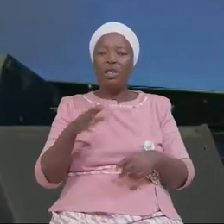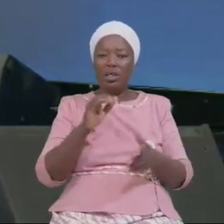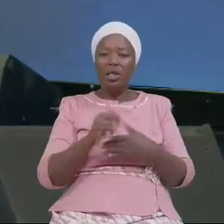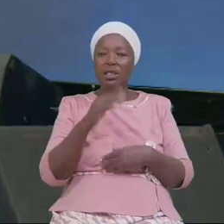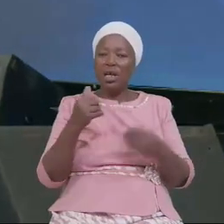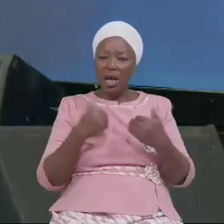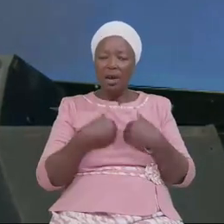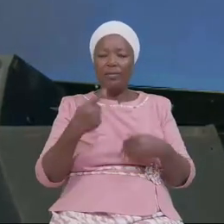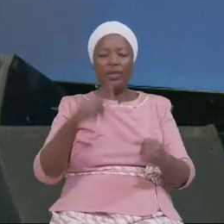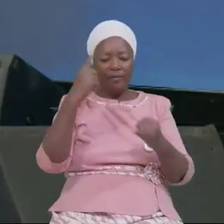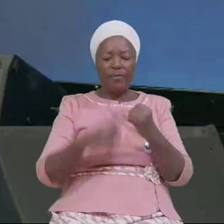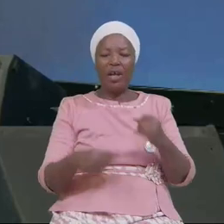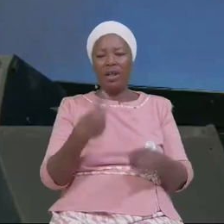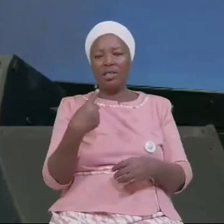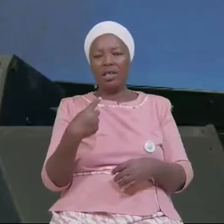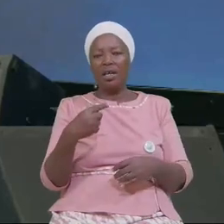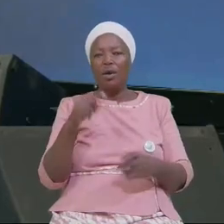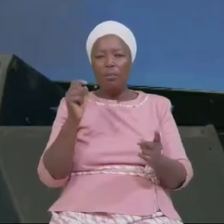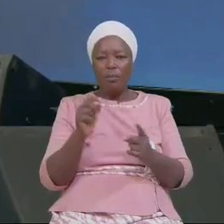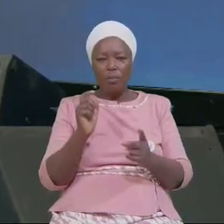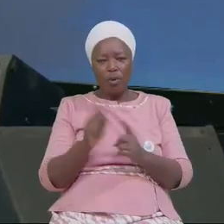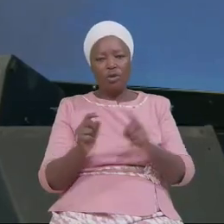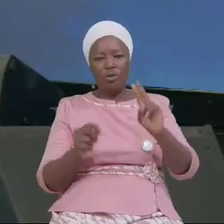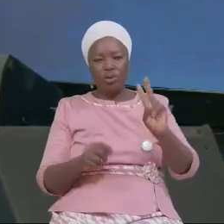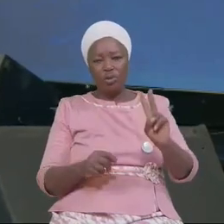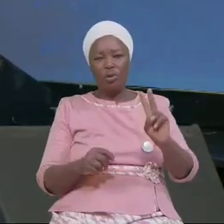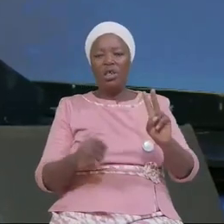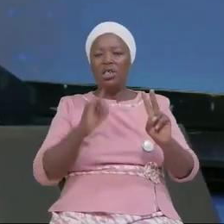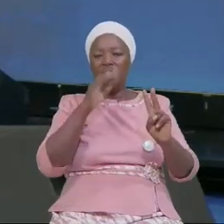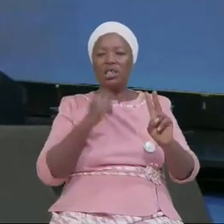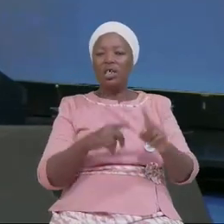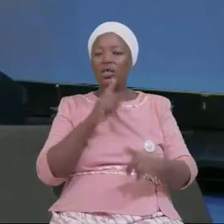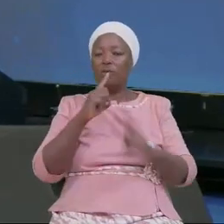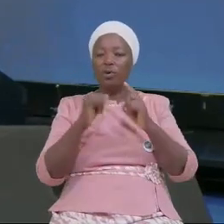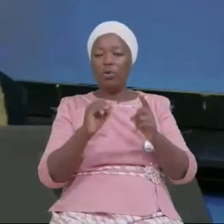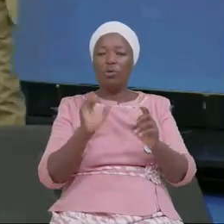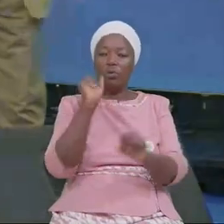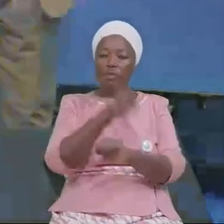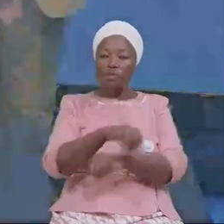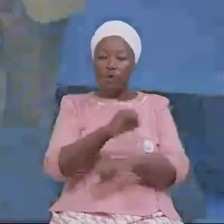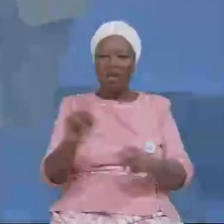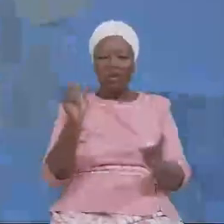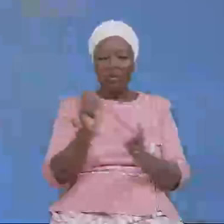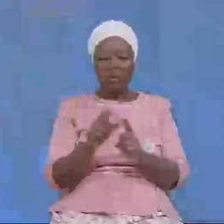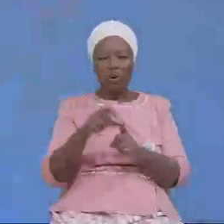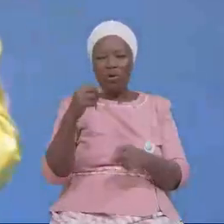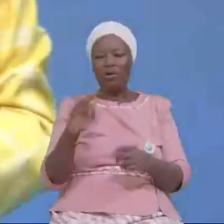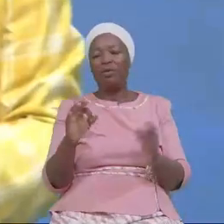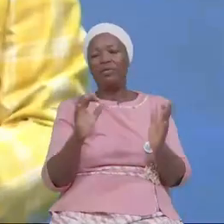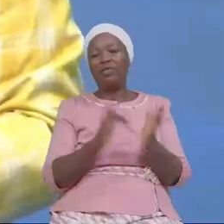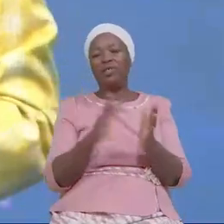dernier mot. Et la troisième partie, c'est la deuxième partie plutôt. La parole dominante